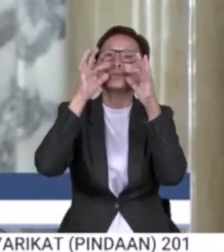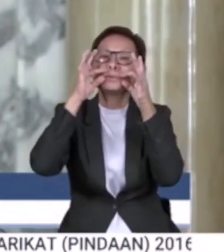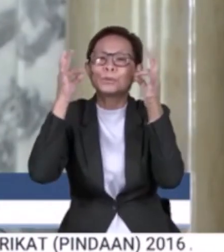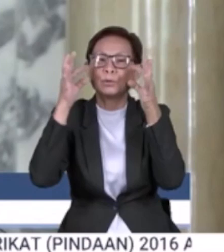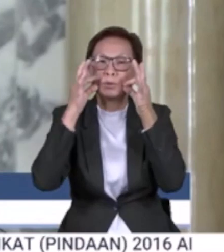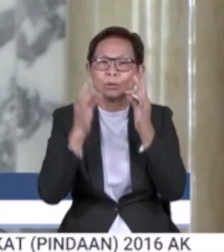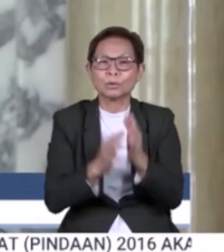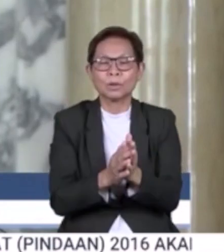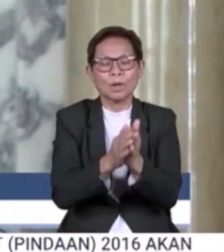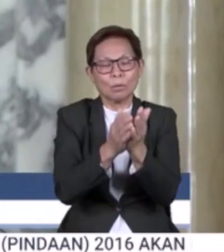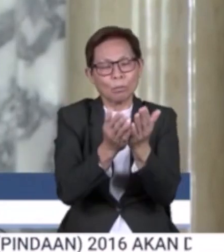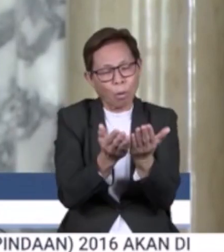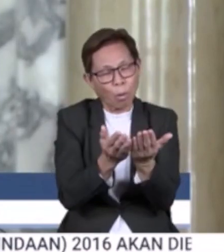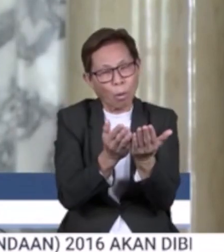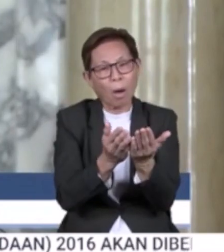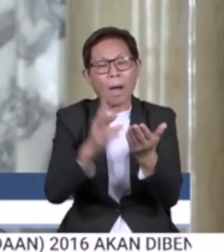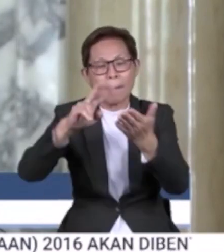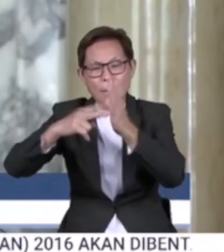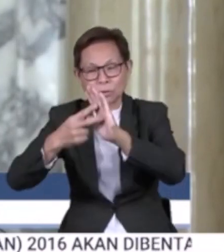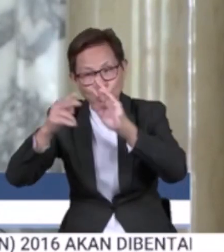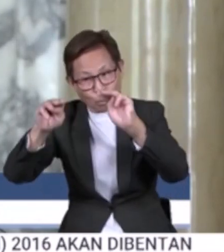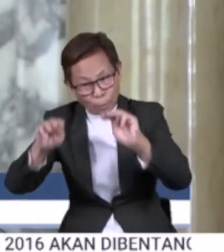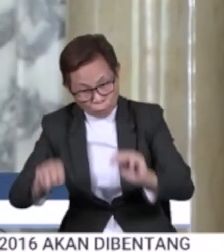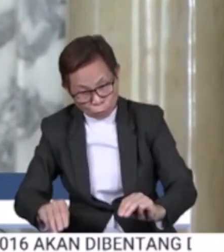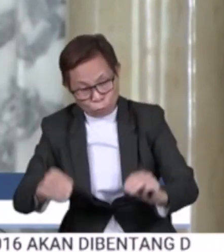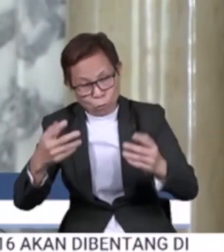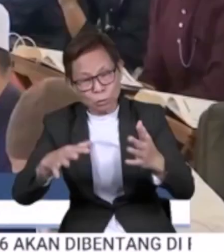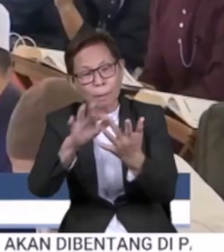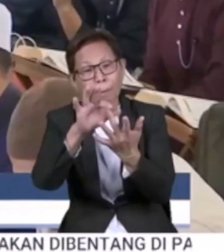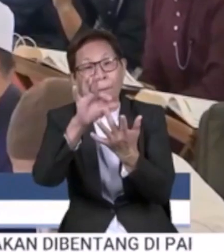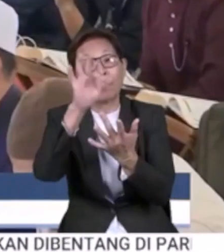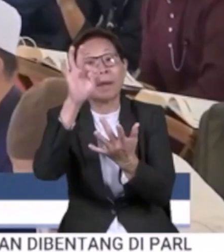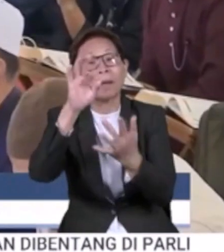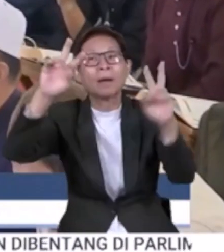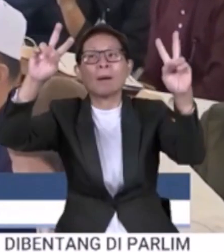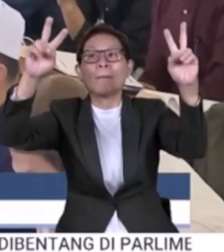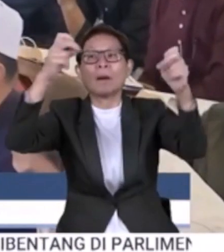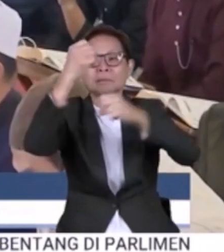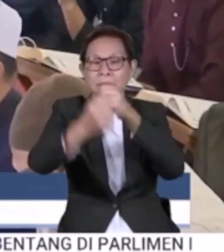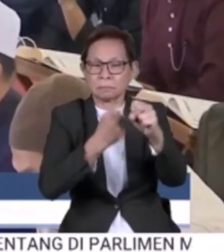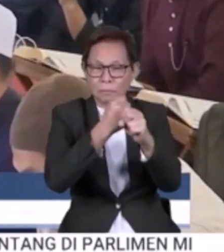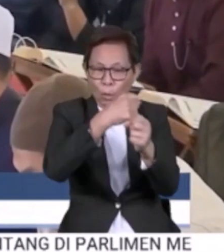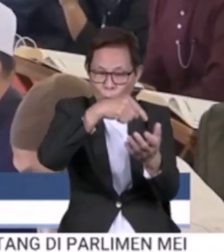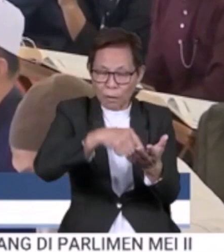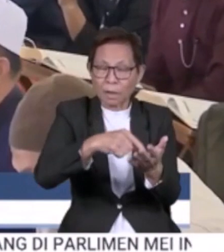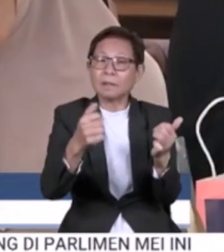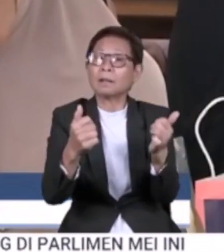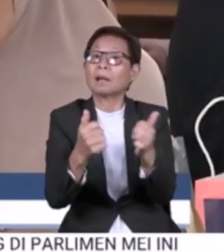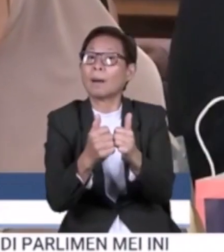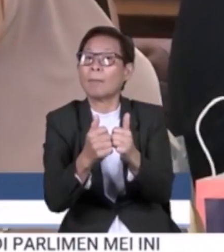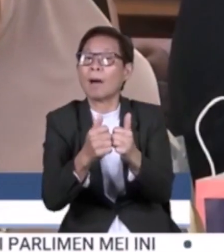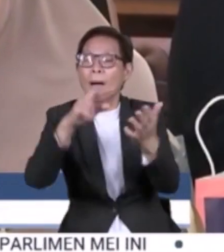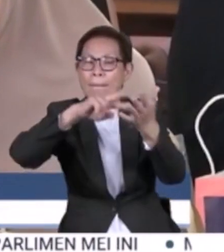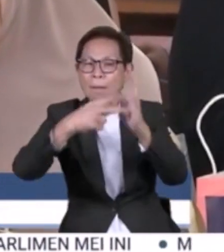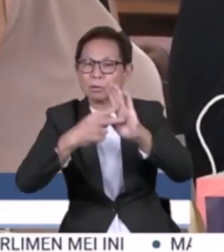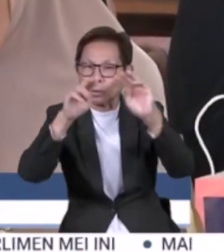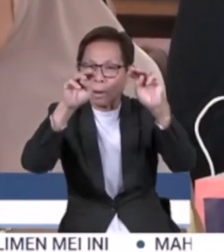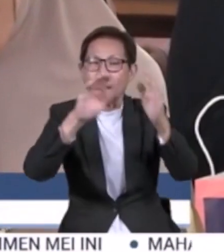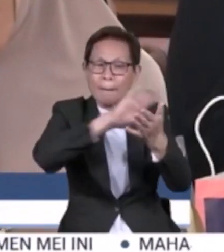surah Al Ihsan yang bermaksud manusia telah dipilih sebagai tema pada tahun ini dengan membawa